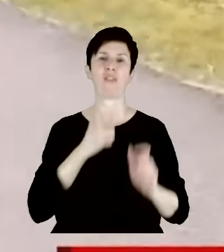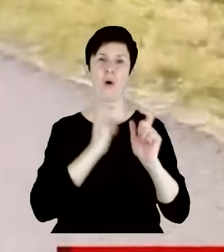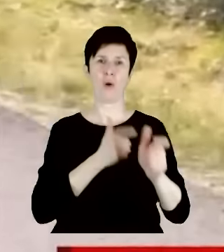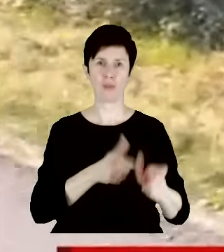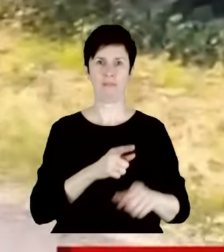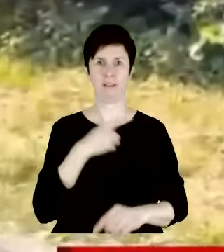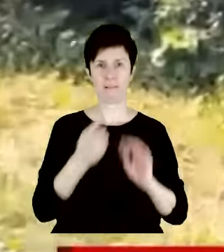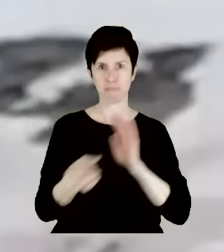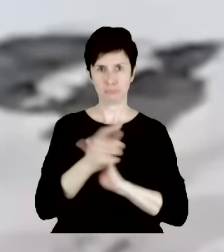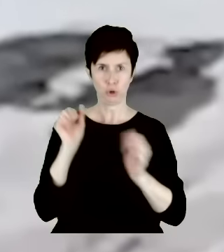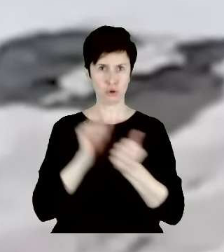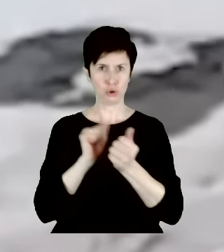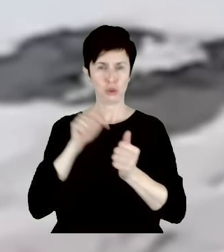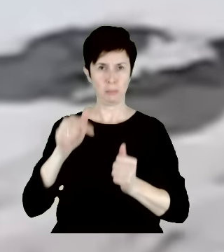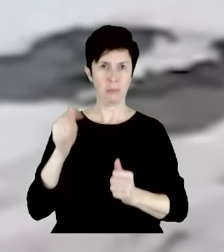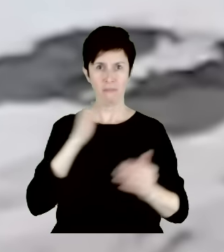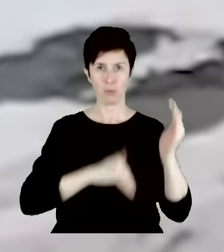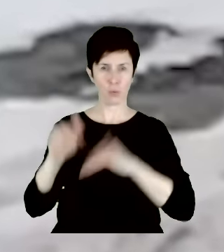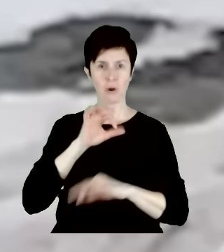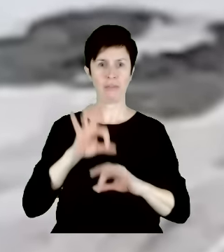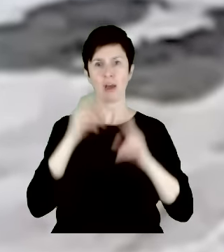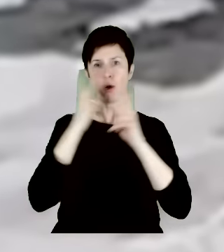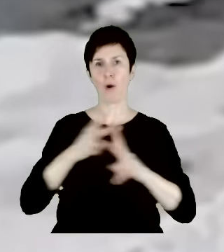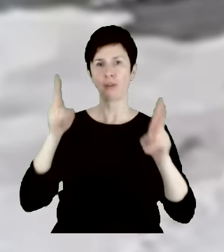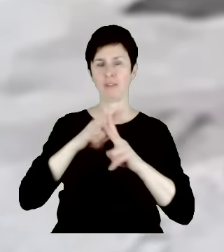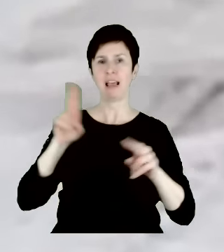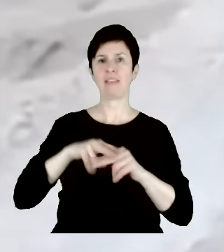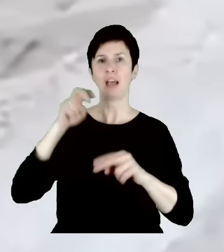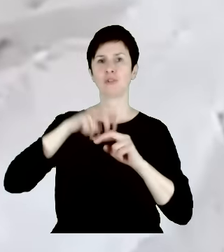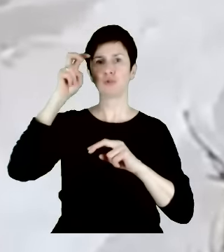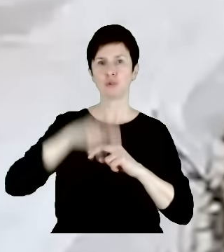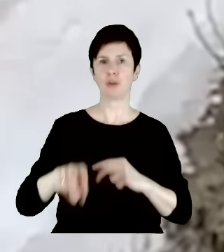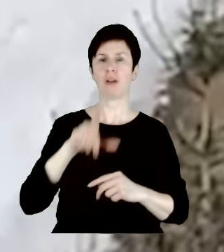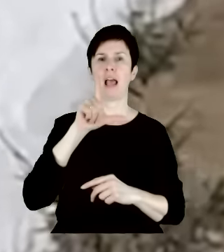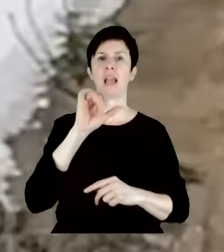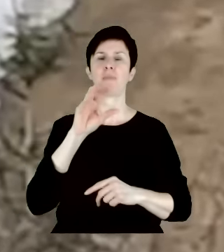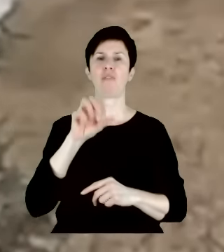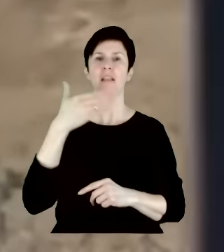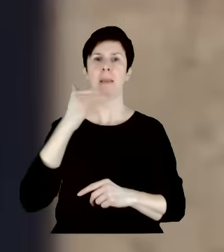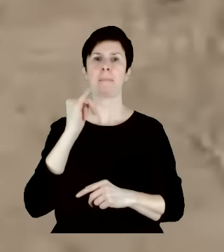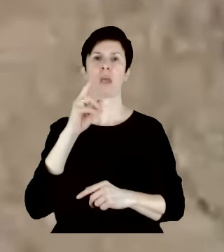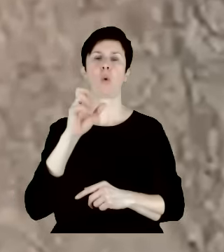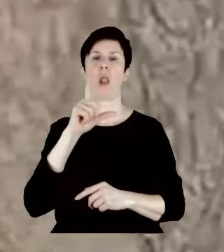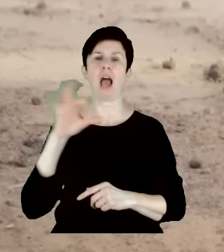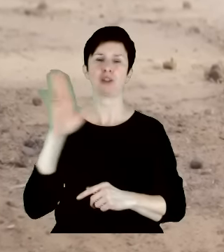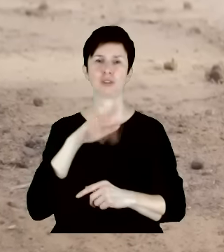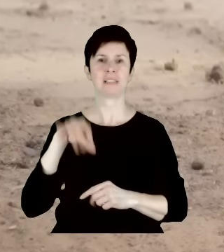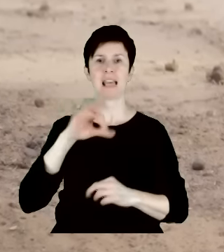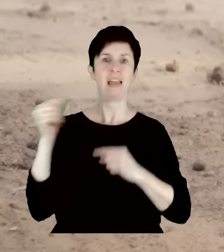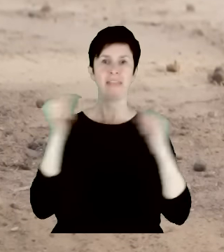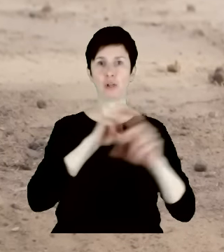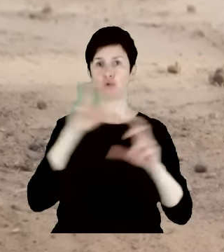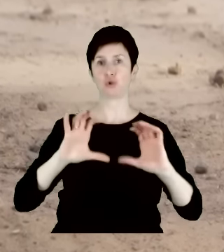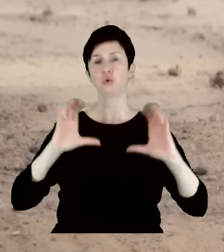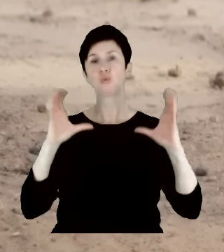kangury przeżyją zimę w Tatrach. Teraz odwiedzają turystów na stoku narciarskim w liptowskim Mikulaszu. Po słowackiej stronie gór trwa dyskusja, czy schwytać kangury,